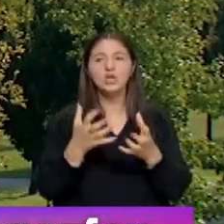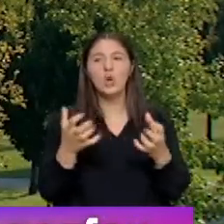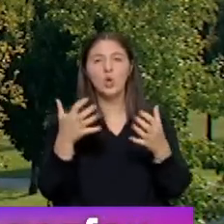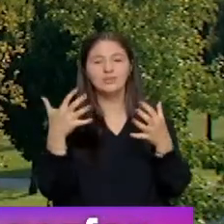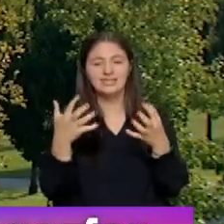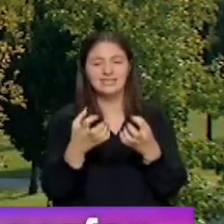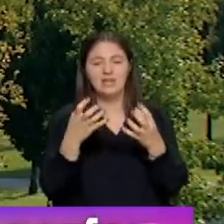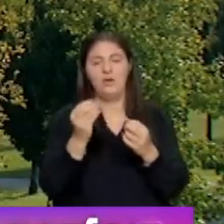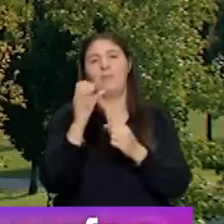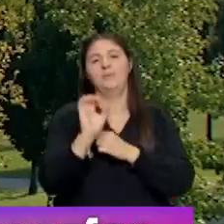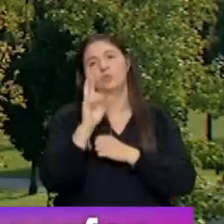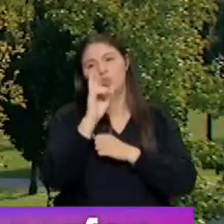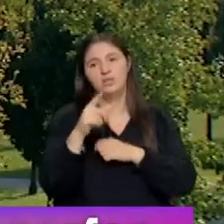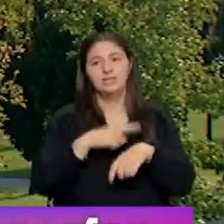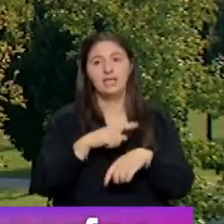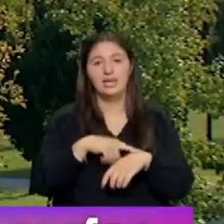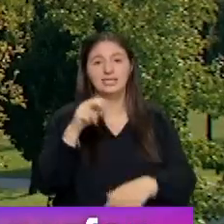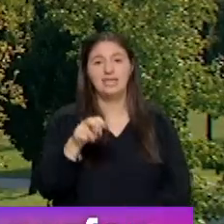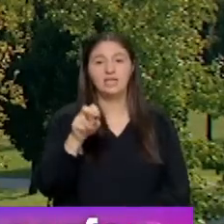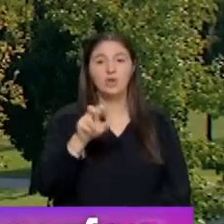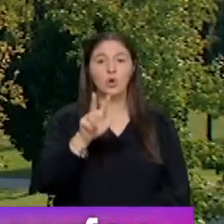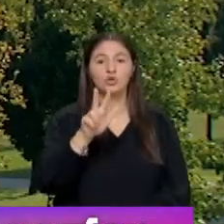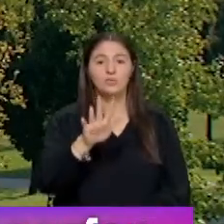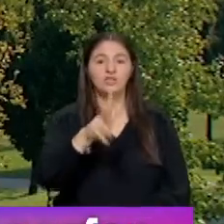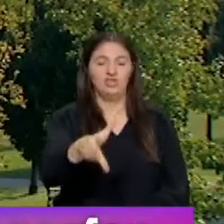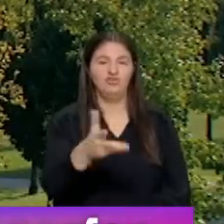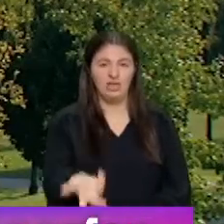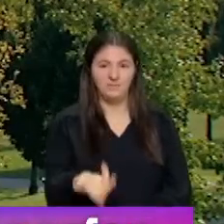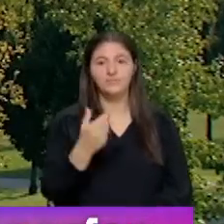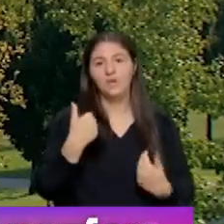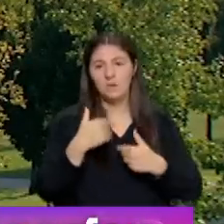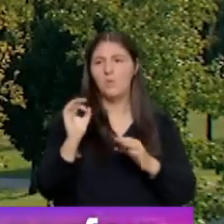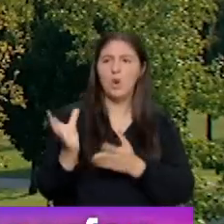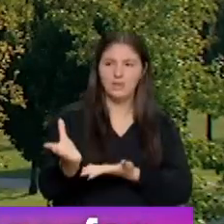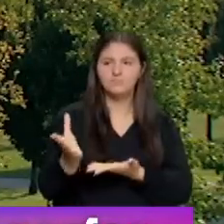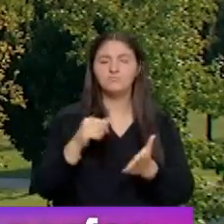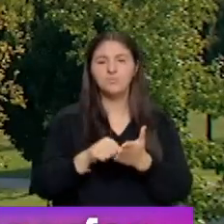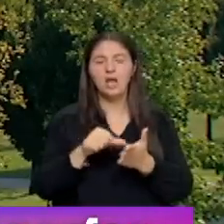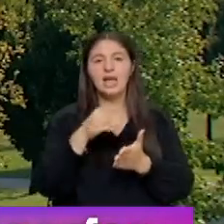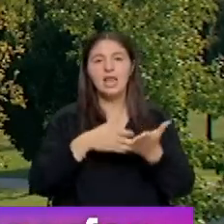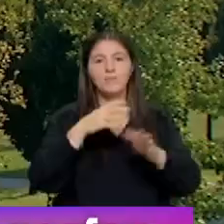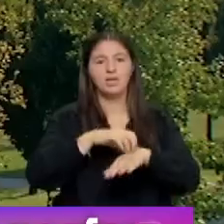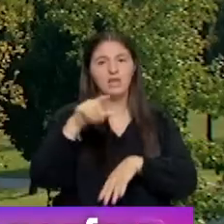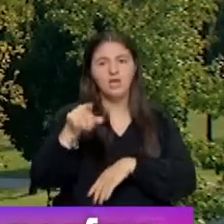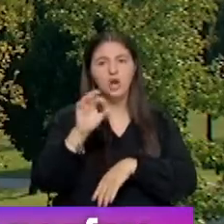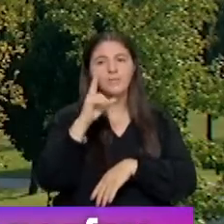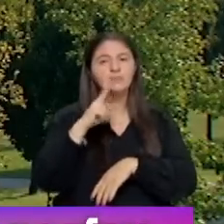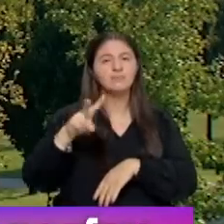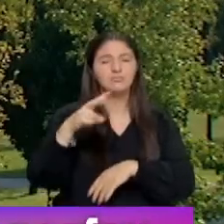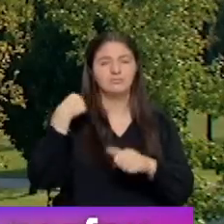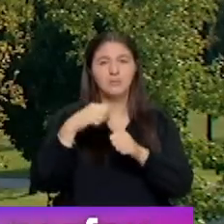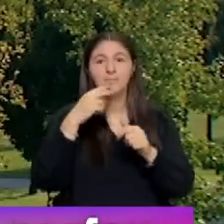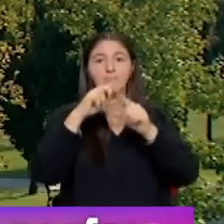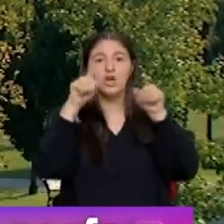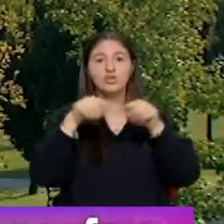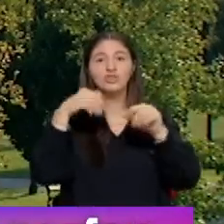yoğunlaştığına tanıklık ediyoruz saatler 8'i 35 geçe durum budur tarihi yarımada'ya doğru şöyle bir kez daha